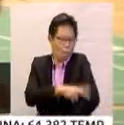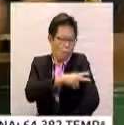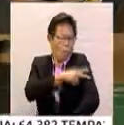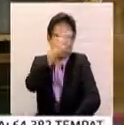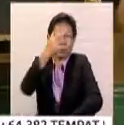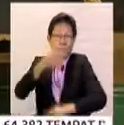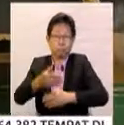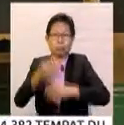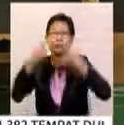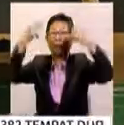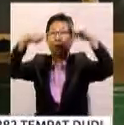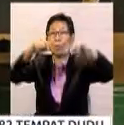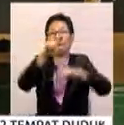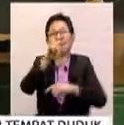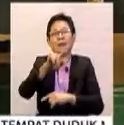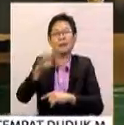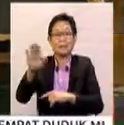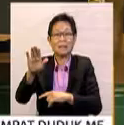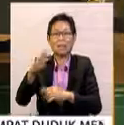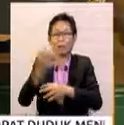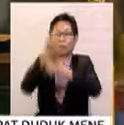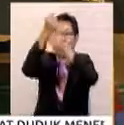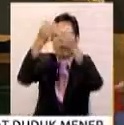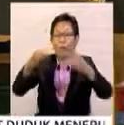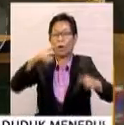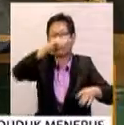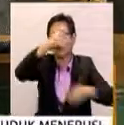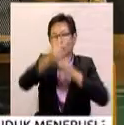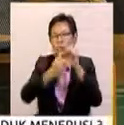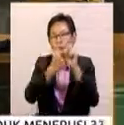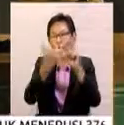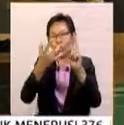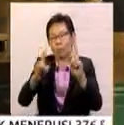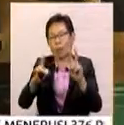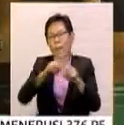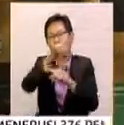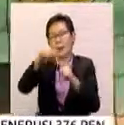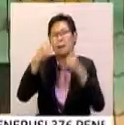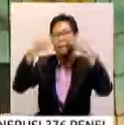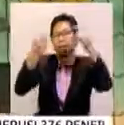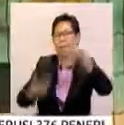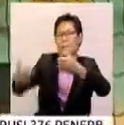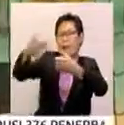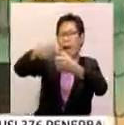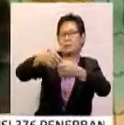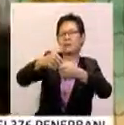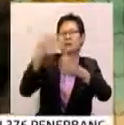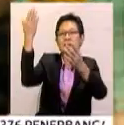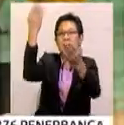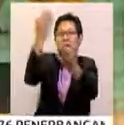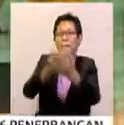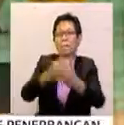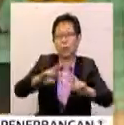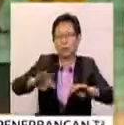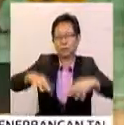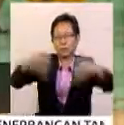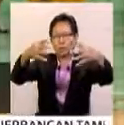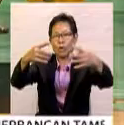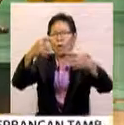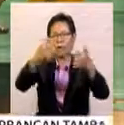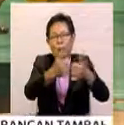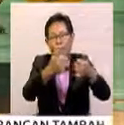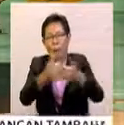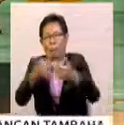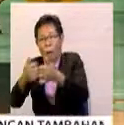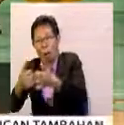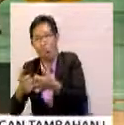susulan prestasi cemerlang Zi Jia yang juga juara terbuka Taiwan 2018 apabila berjaya mara sehingga ke suku akhir dalam tiga kejohanan